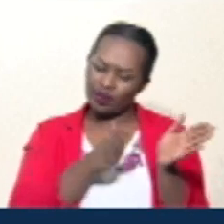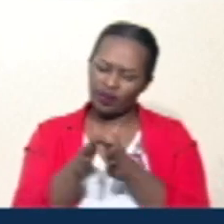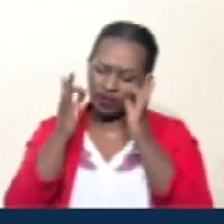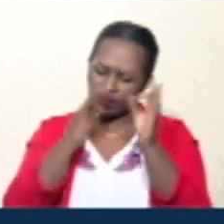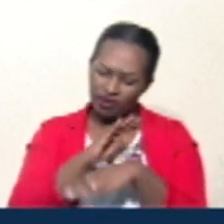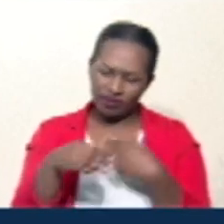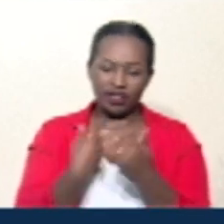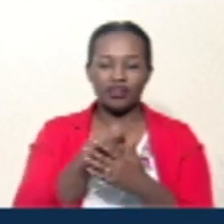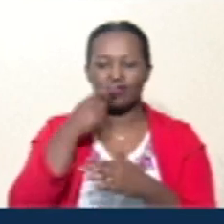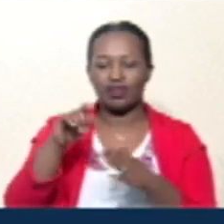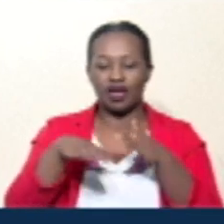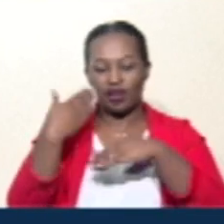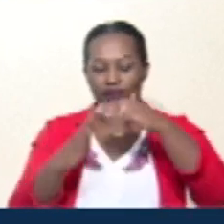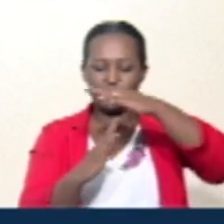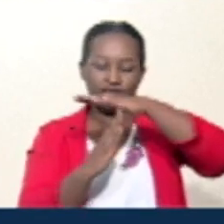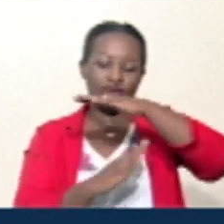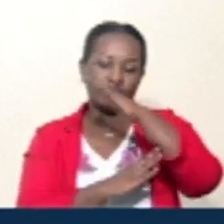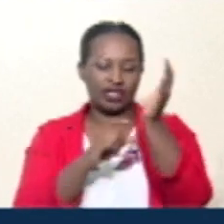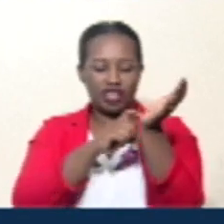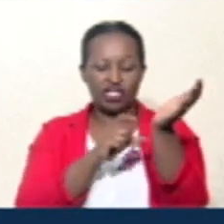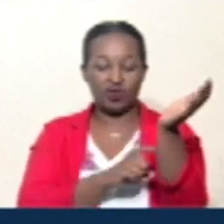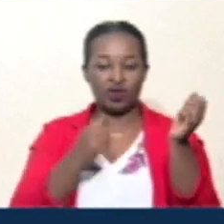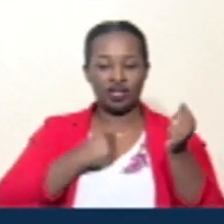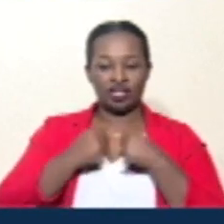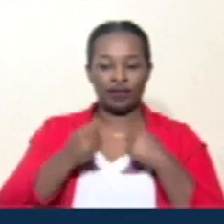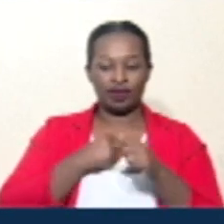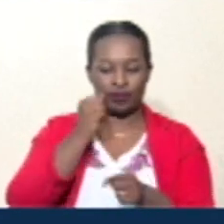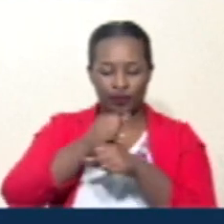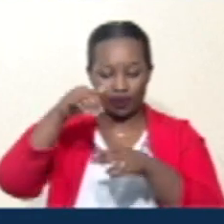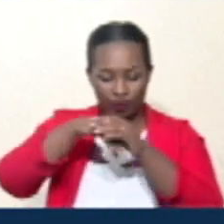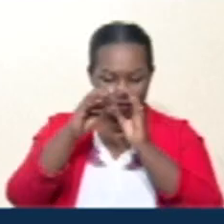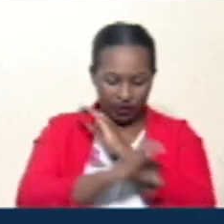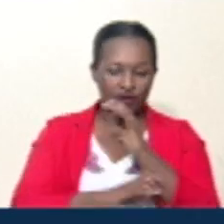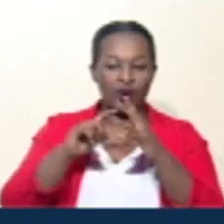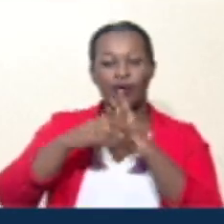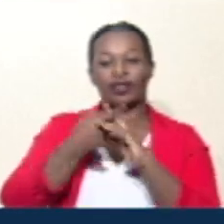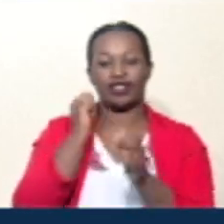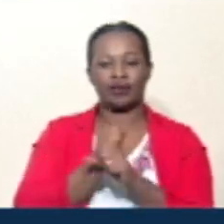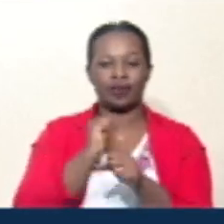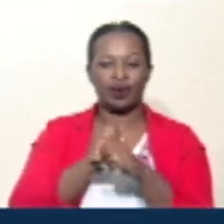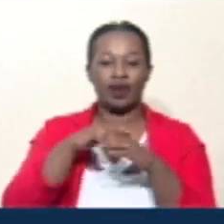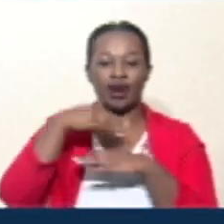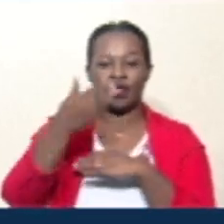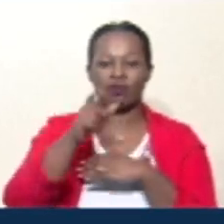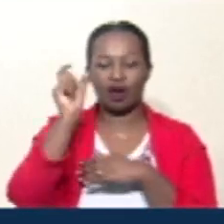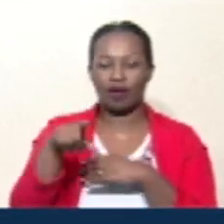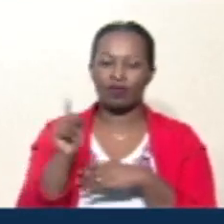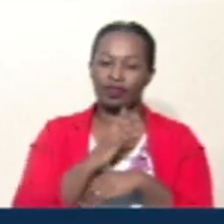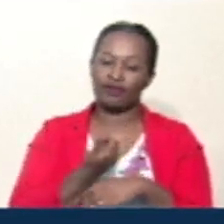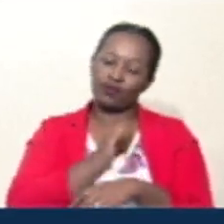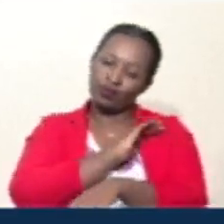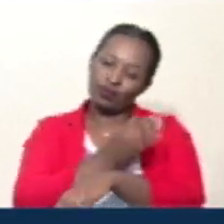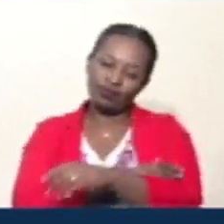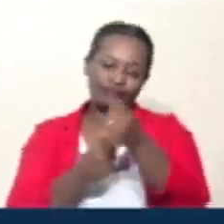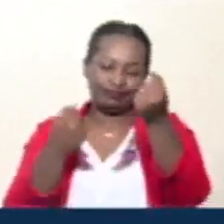ingingo z'abanyarwandiza abagenzi babo bikorewe imbere mu gihugu bitangire gukorwa. Mu cyo gihe abadafite ubushobozi bazajya bunganirwa n'ikigega